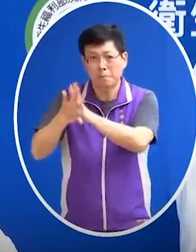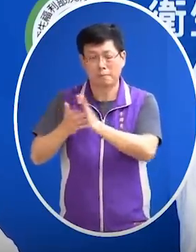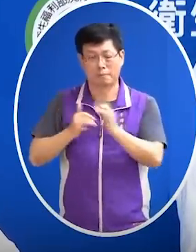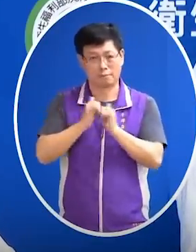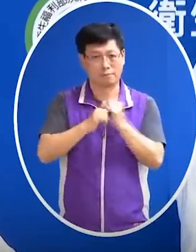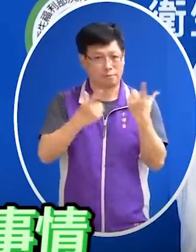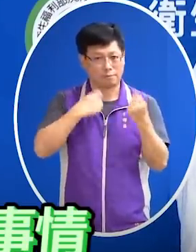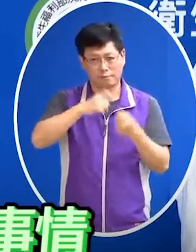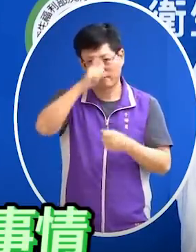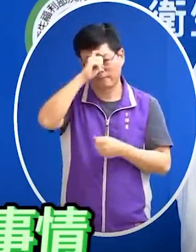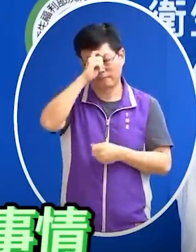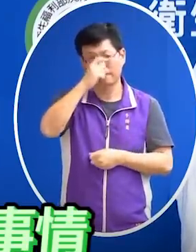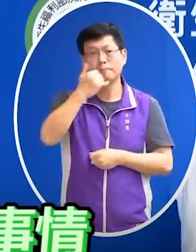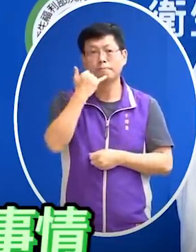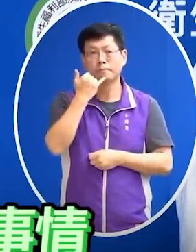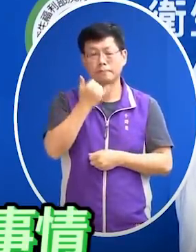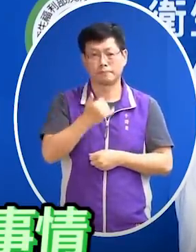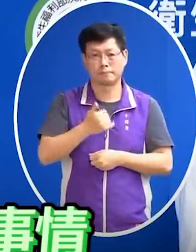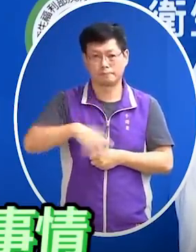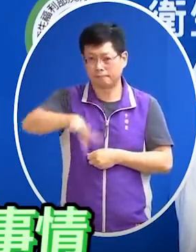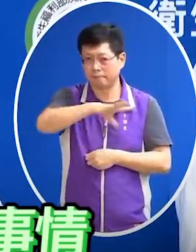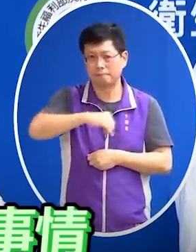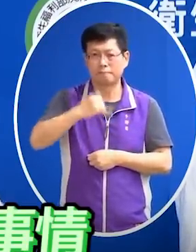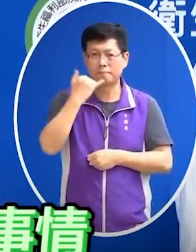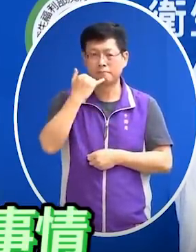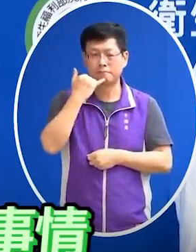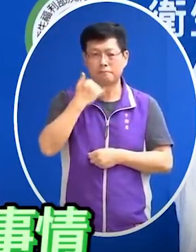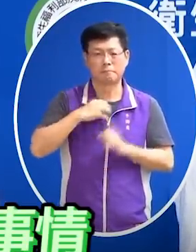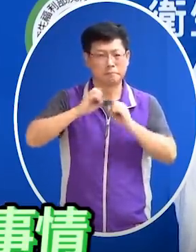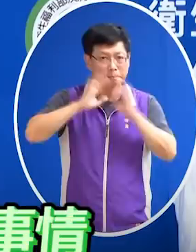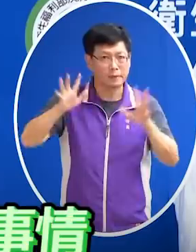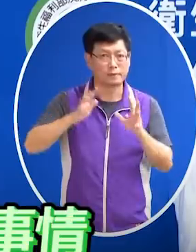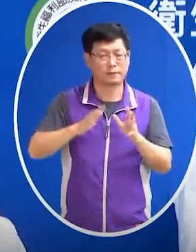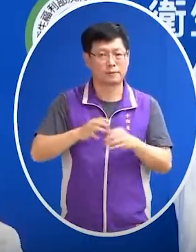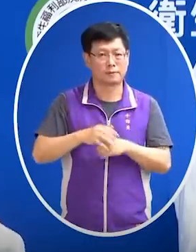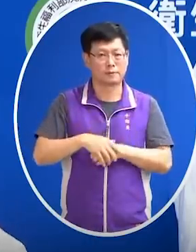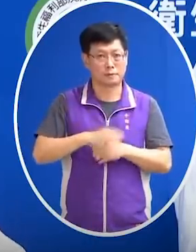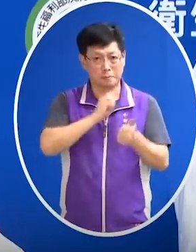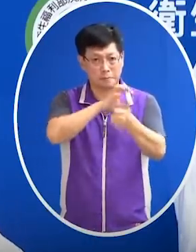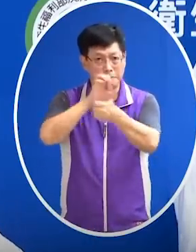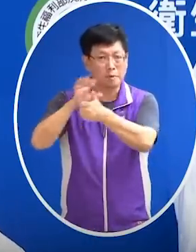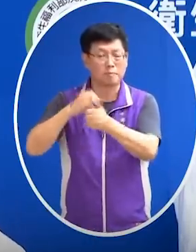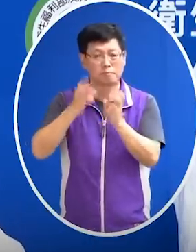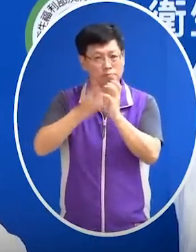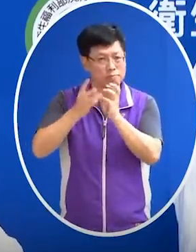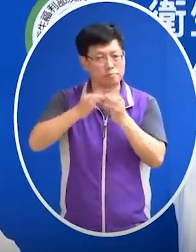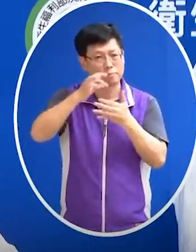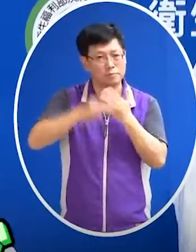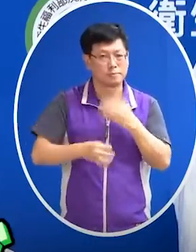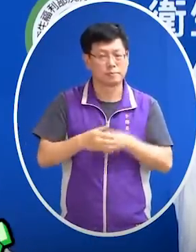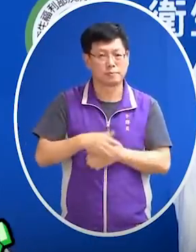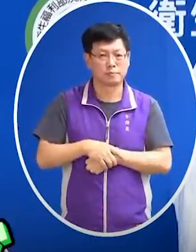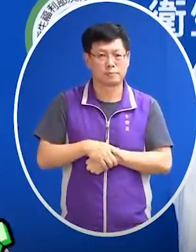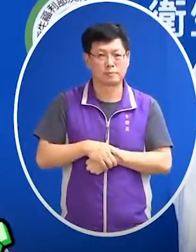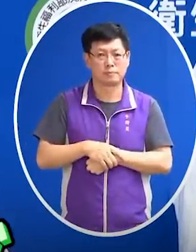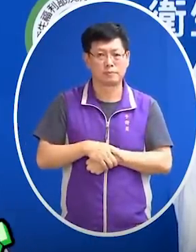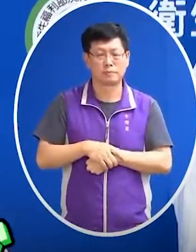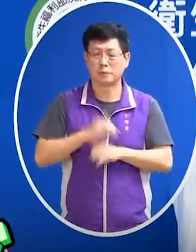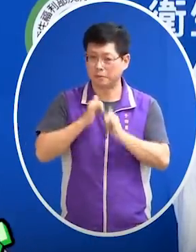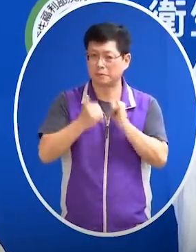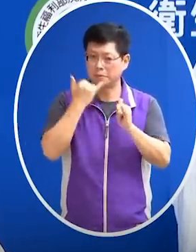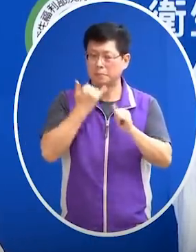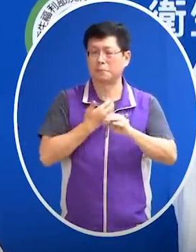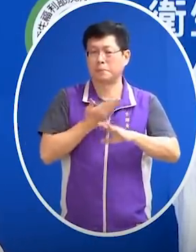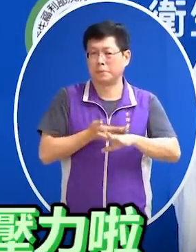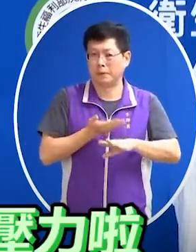也期待我们能够大家来宣布一些事情，告知一些事情，让大家可以更